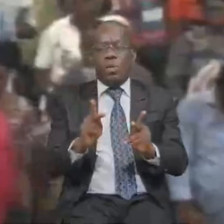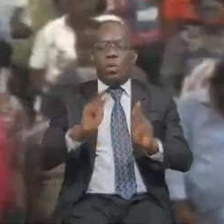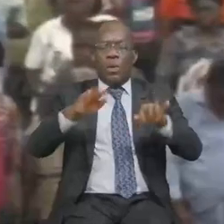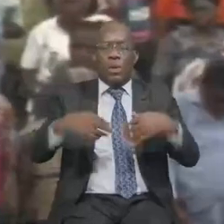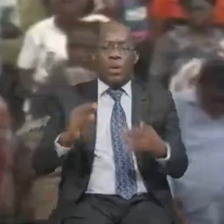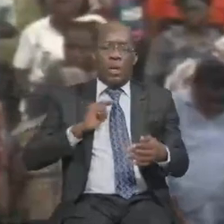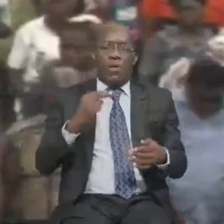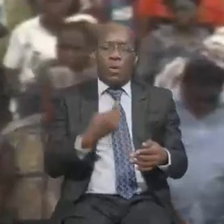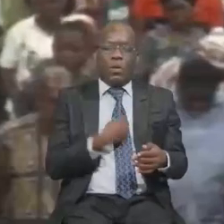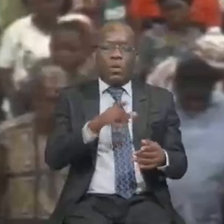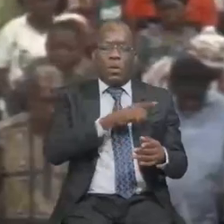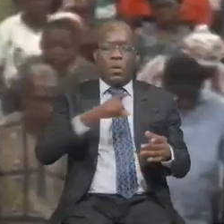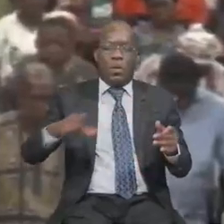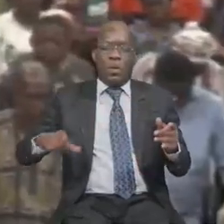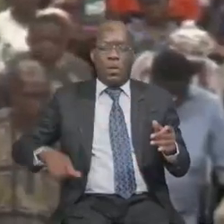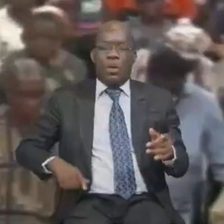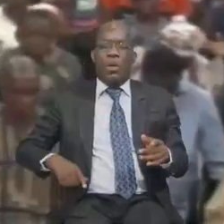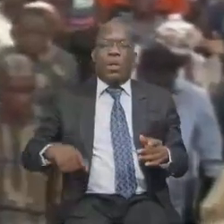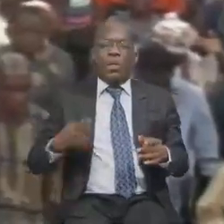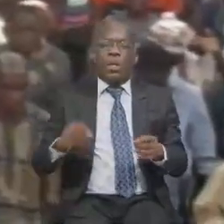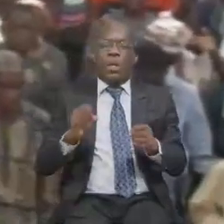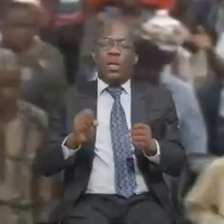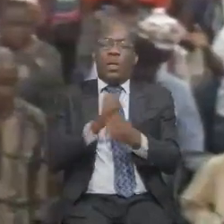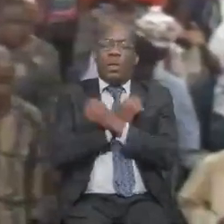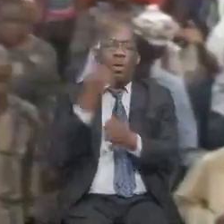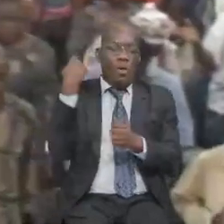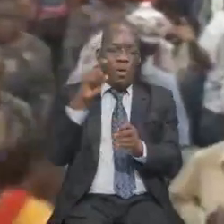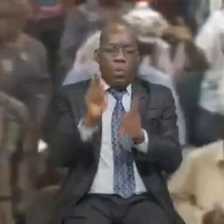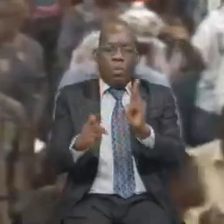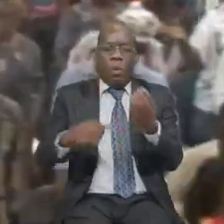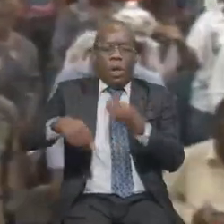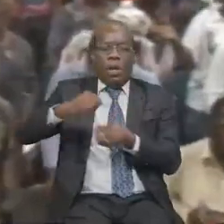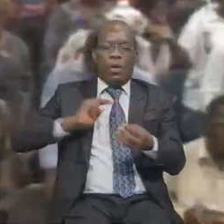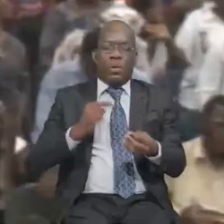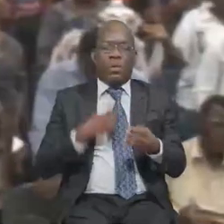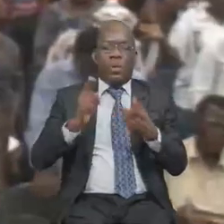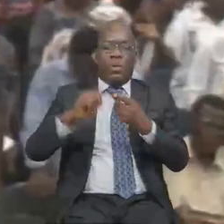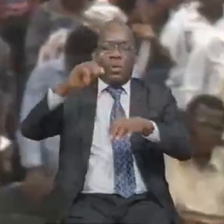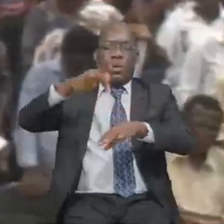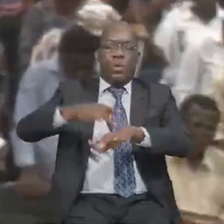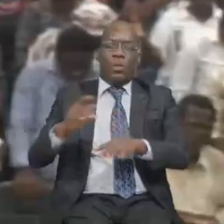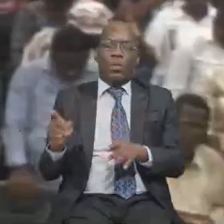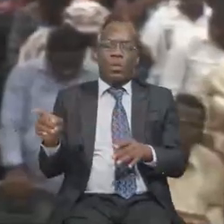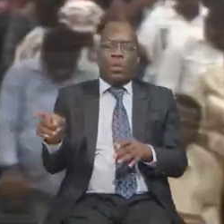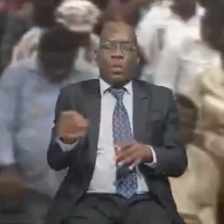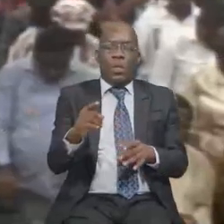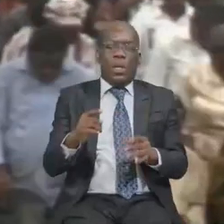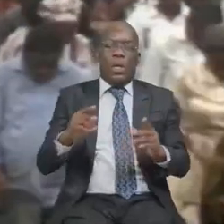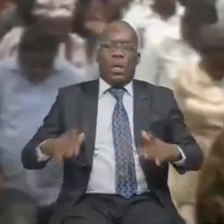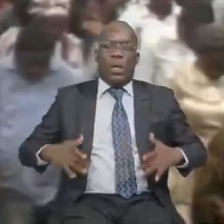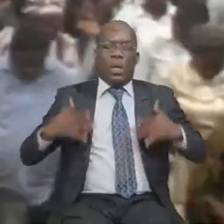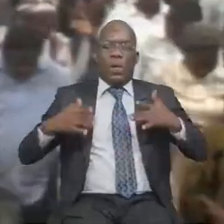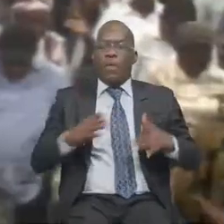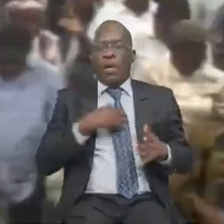Donne-nous l'amour pour les gens autour de nous. Touche leur vie et amène-les dans